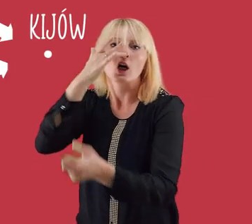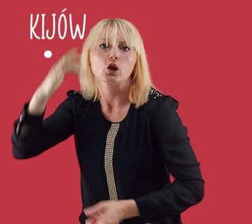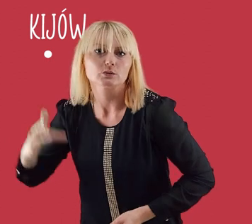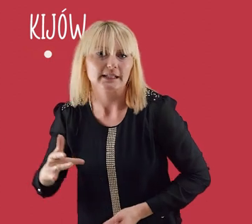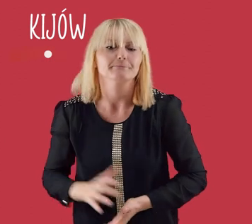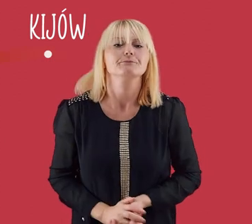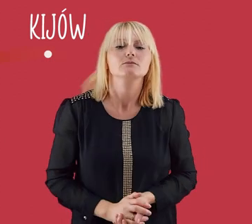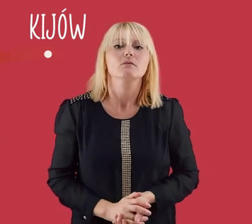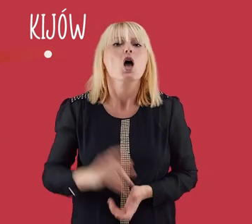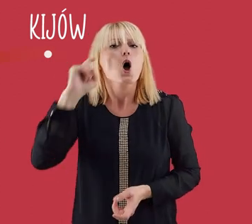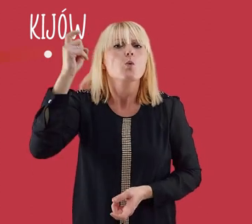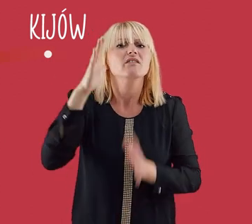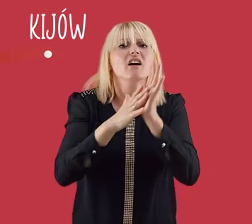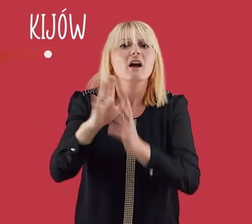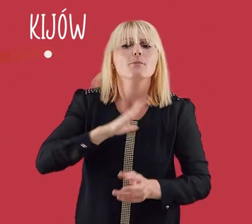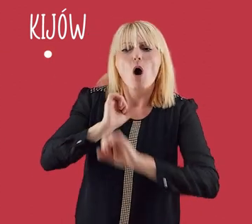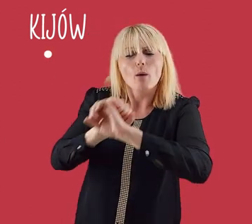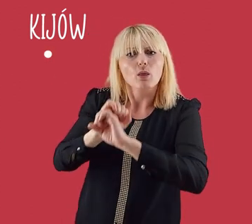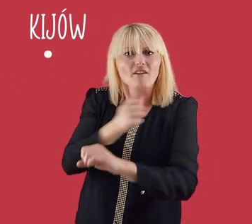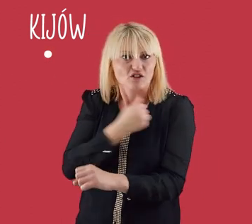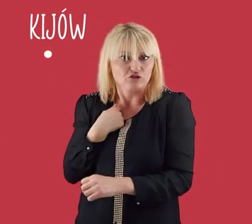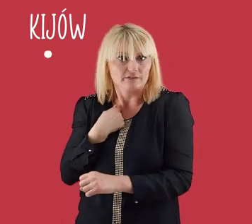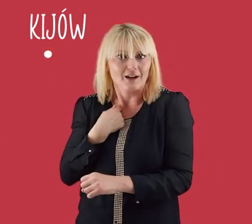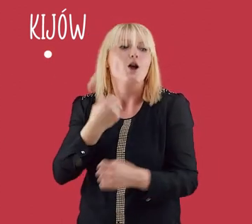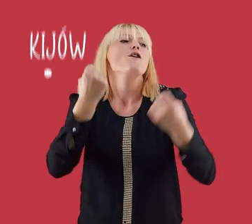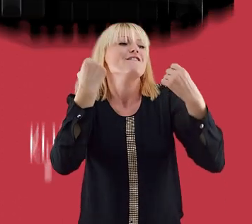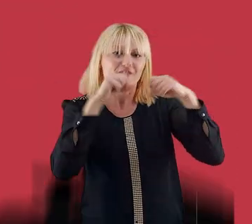Punktem przełomowym stała się Bitwa o Warszawę, którą wygrali Polacy.